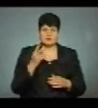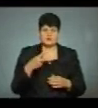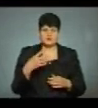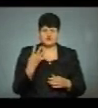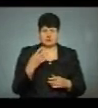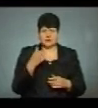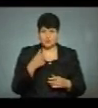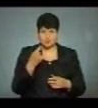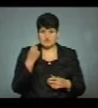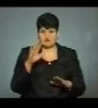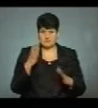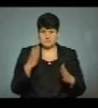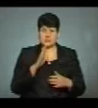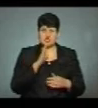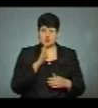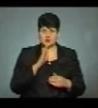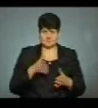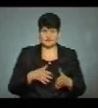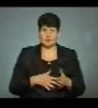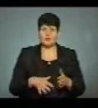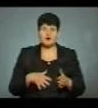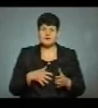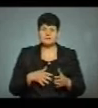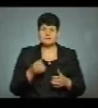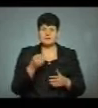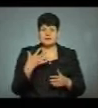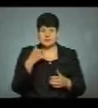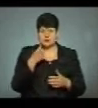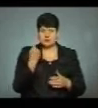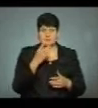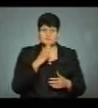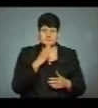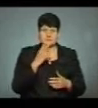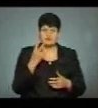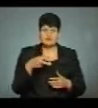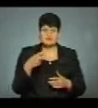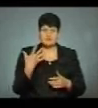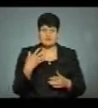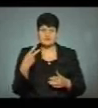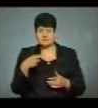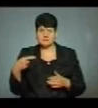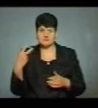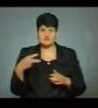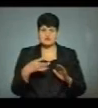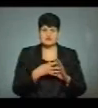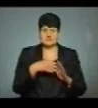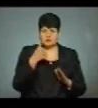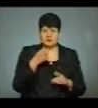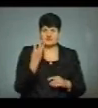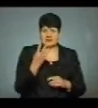1 випадок. Жіночі органи, 15-19 років – одна жінка і 25-29 років – це вже 3